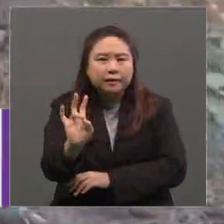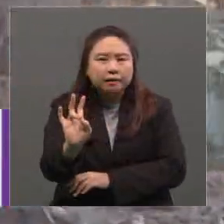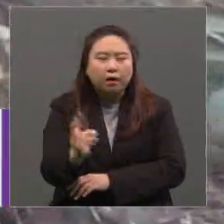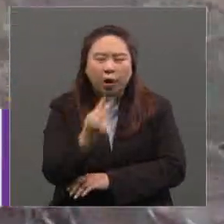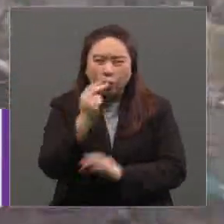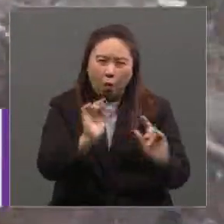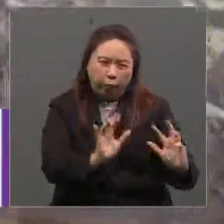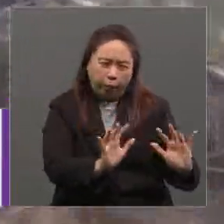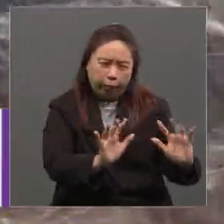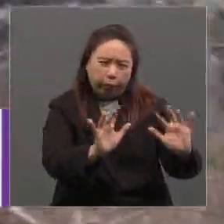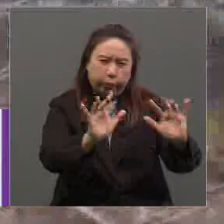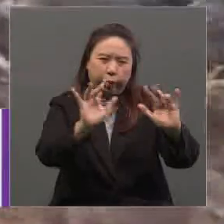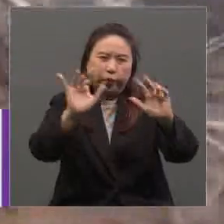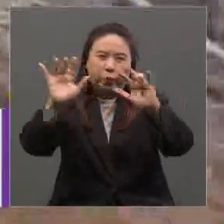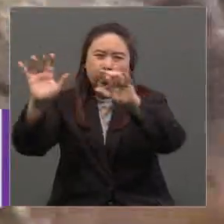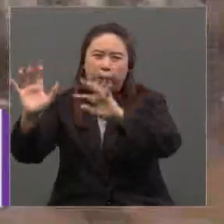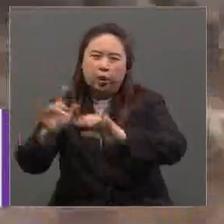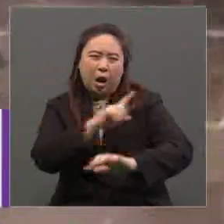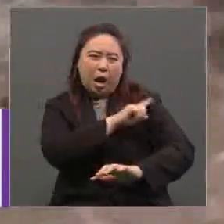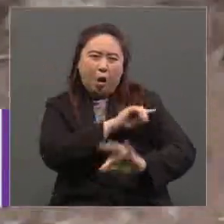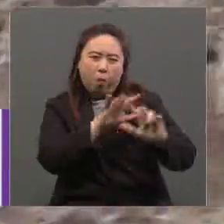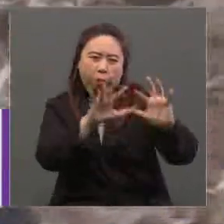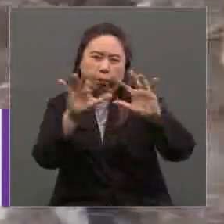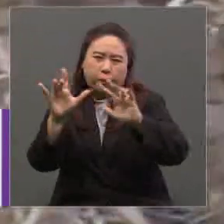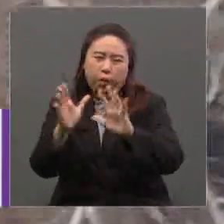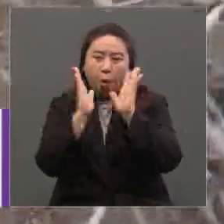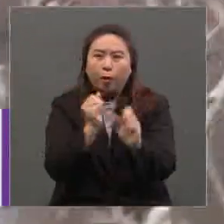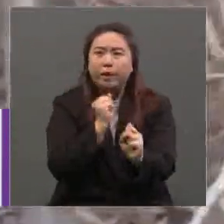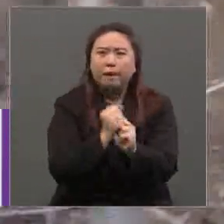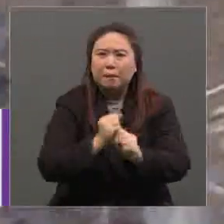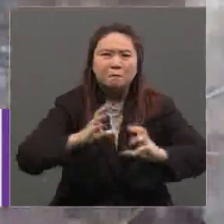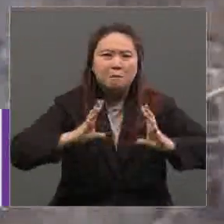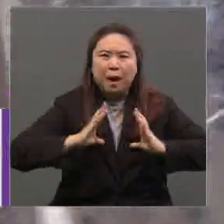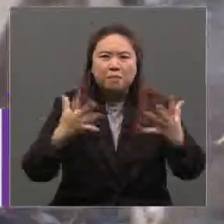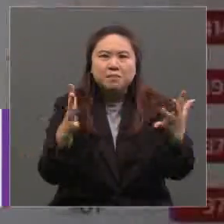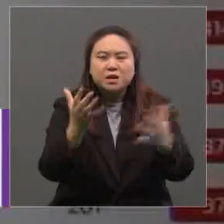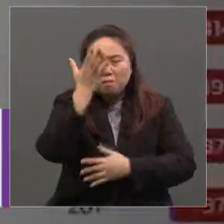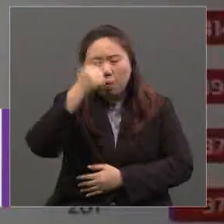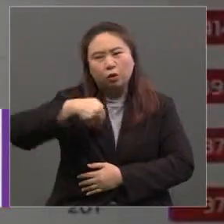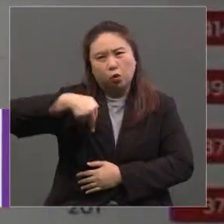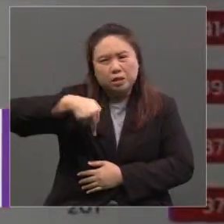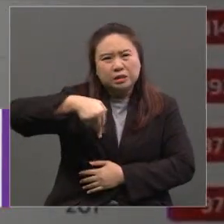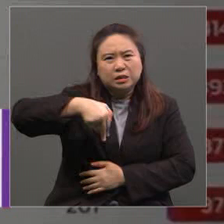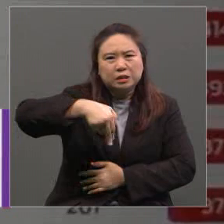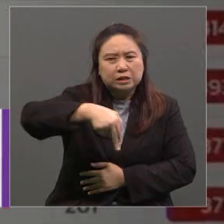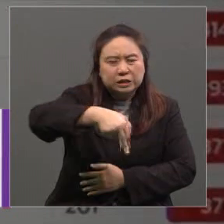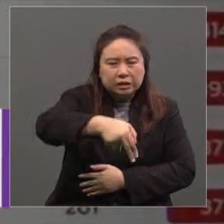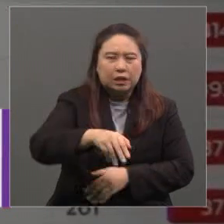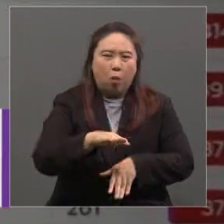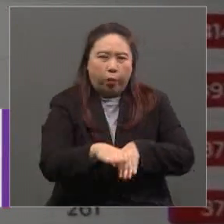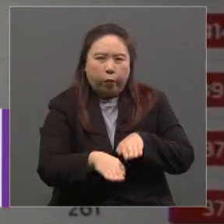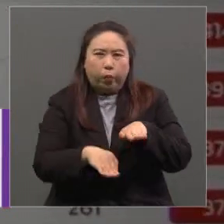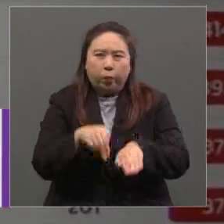ควันมันคุ้มมากเลยนะฮะคือเจ้าหน้าที่เนี่ยไม่ได้พักไม่ได้ผ่อนกันเลยต้องเดินเท้าเพราะว่ามันเป็นพื้นที่สูงชันเข้าไปได้ยาก